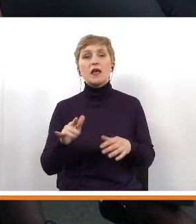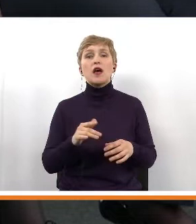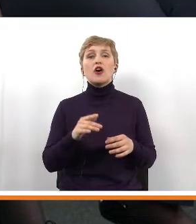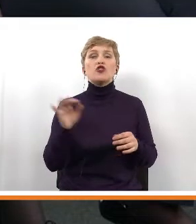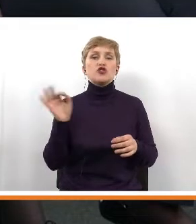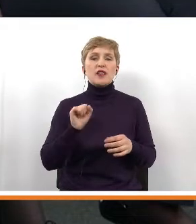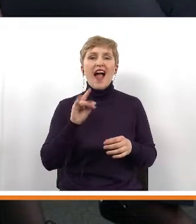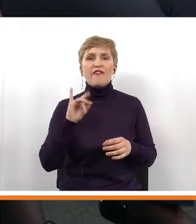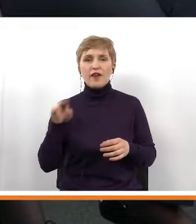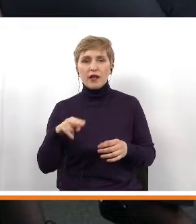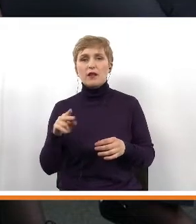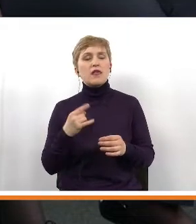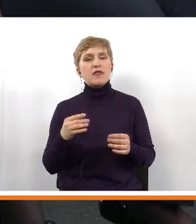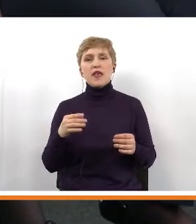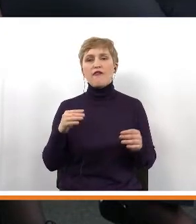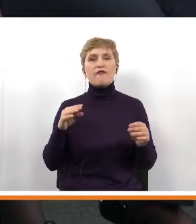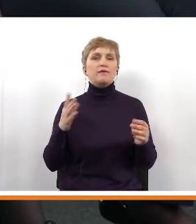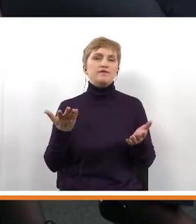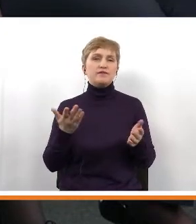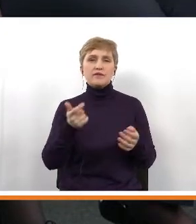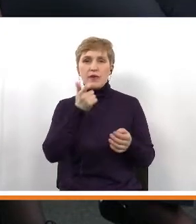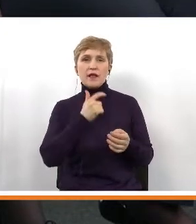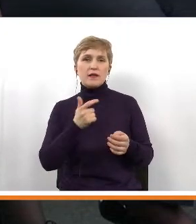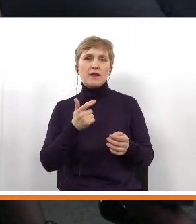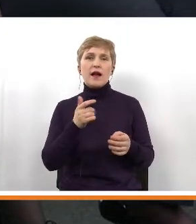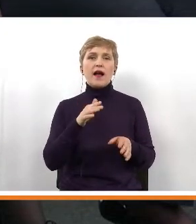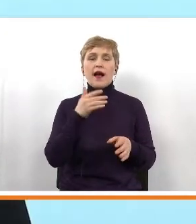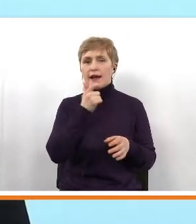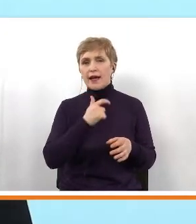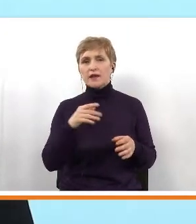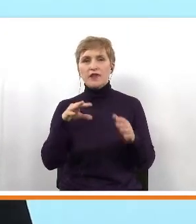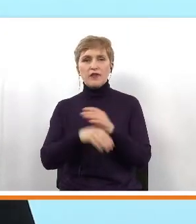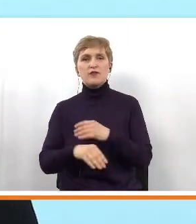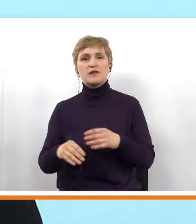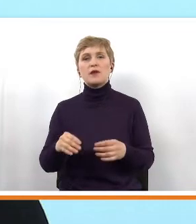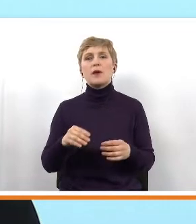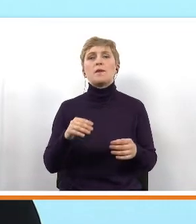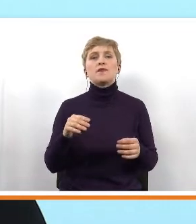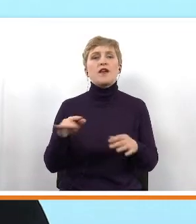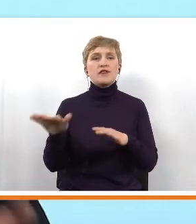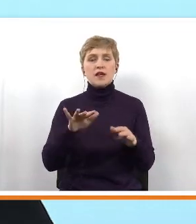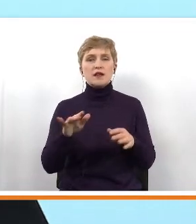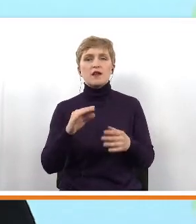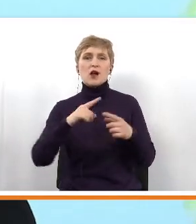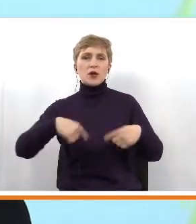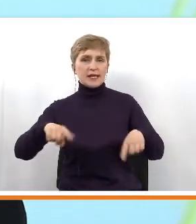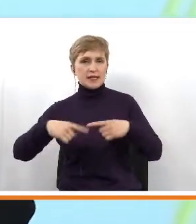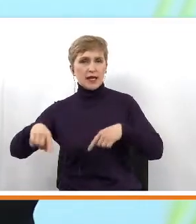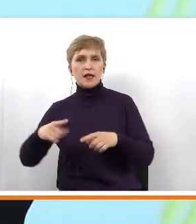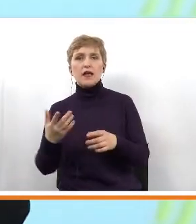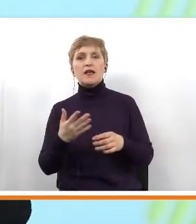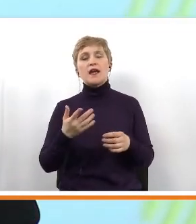АКВЭДы не вполне корректно вписываются в мандат деятельности организации, или организация эти